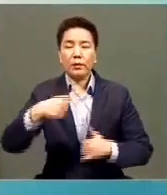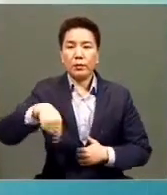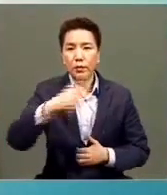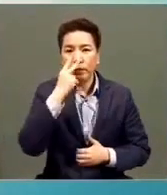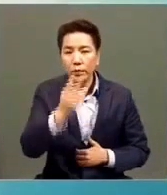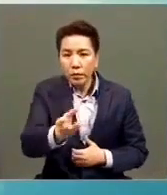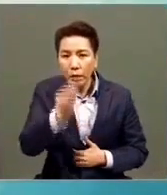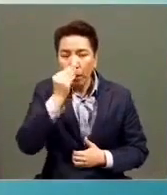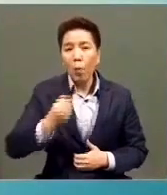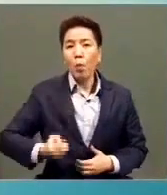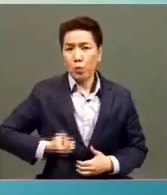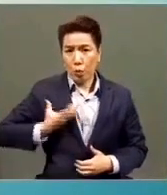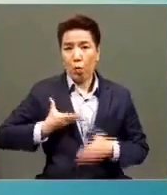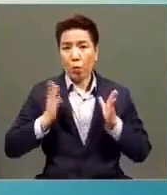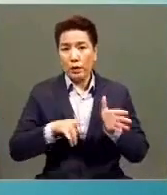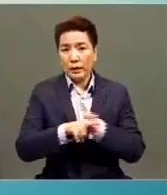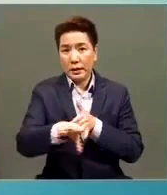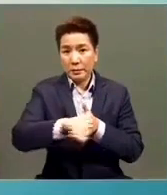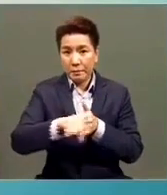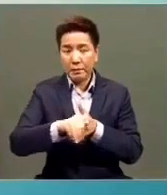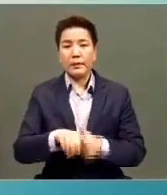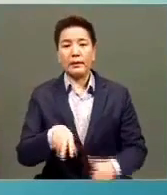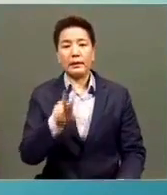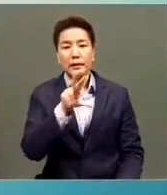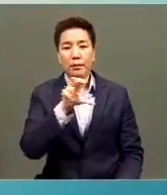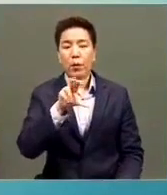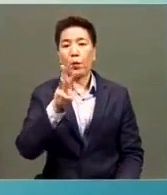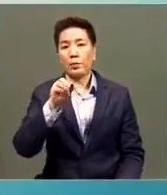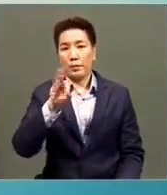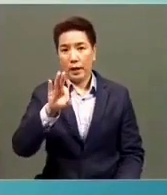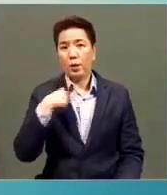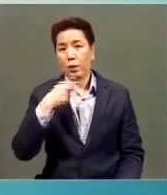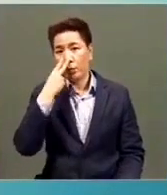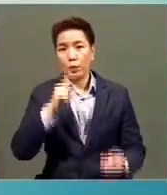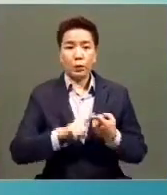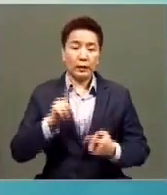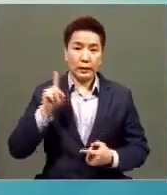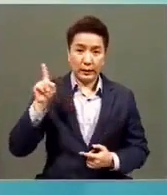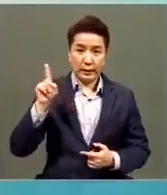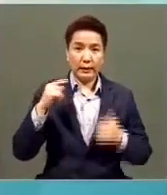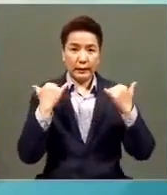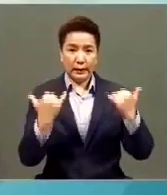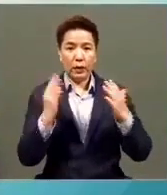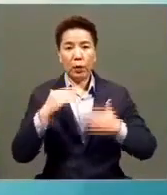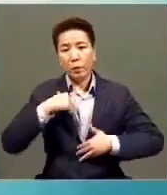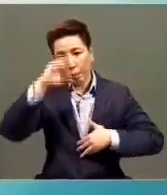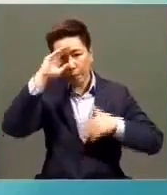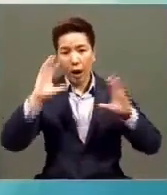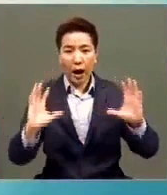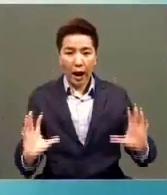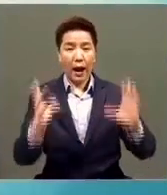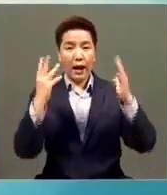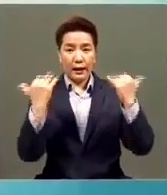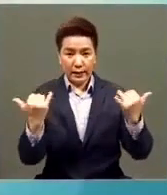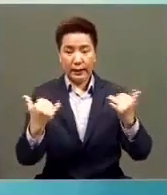แล้วตกใจแต่อยากให้ทุกท่านให้ความสำคัญกับตัวเลขอื่นๆในหน้าจอตอนนี้นะคะอย่างเช่นตัวเลขผู้ที่หายป่วยเนี่ยนะคะต